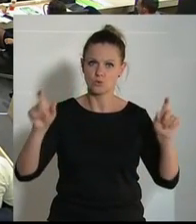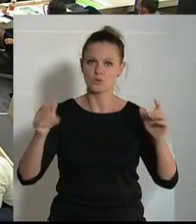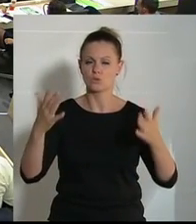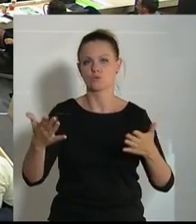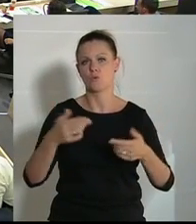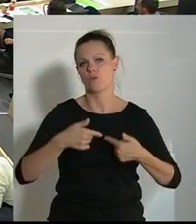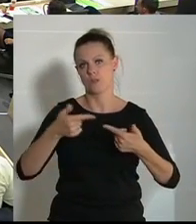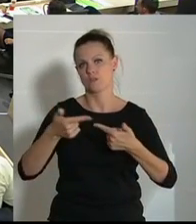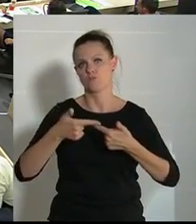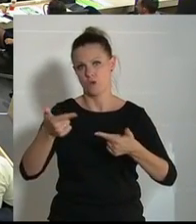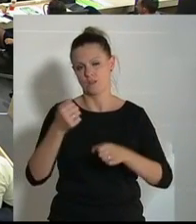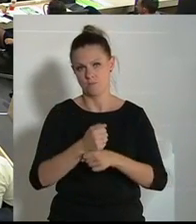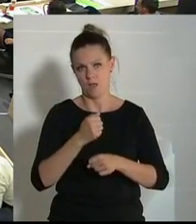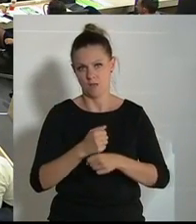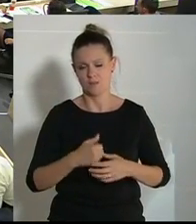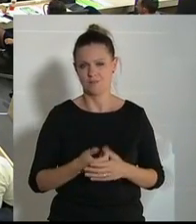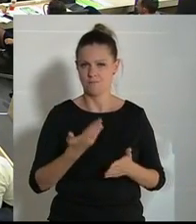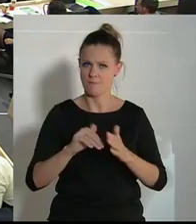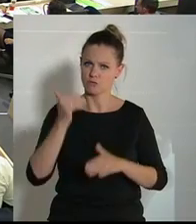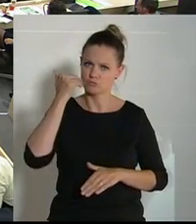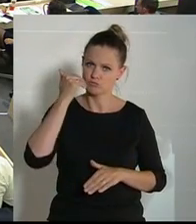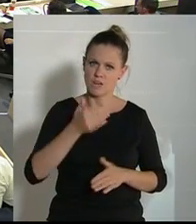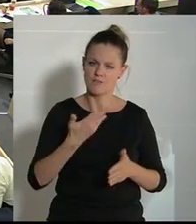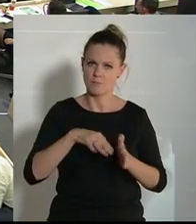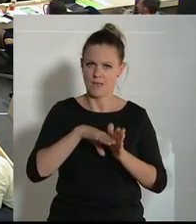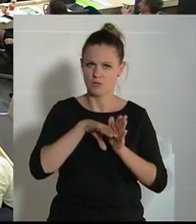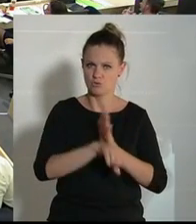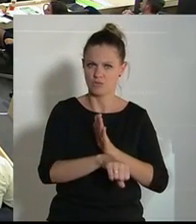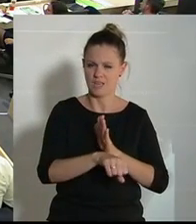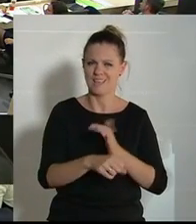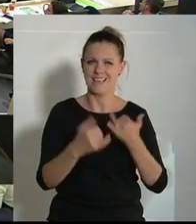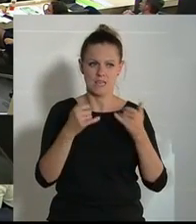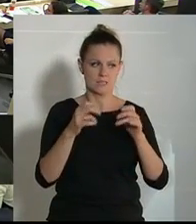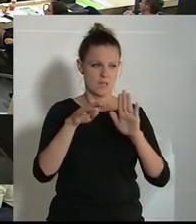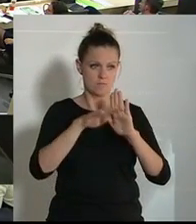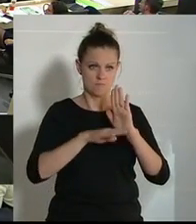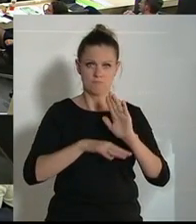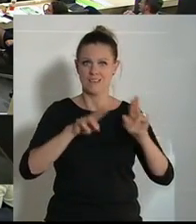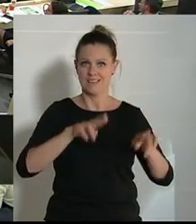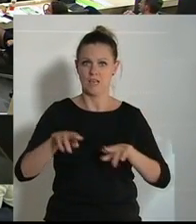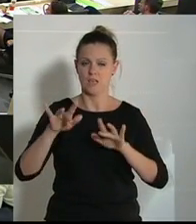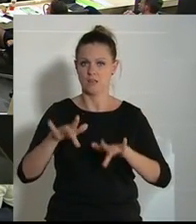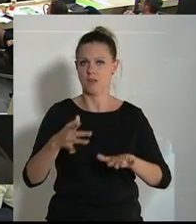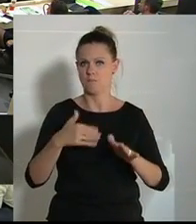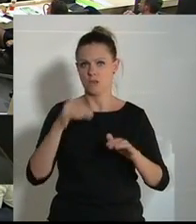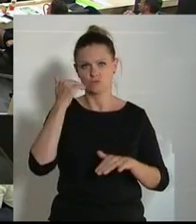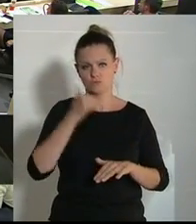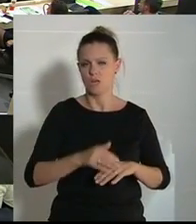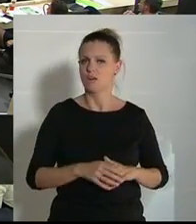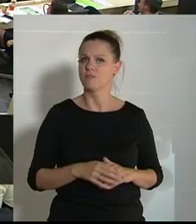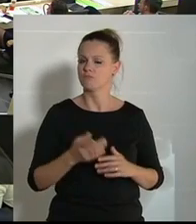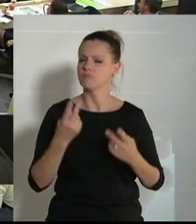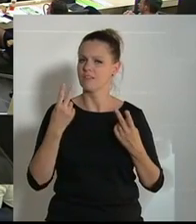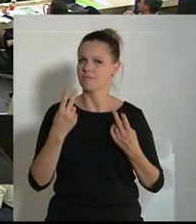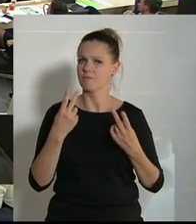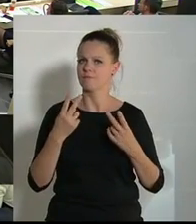Transport durchführen wollen. Das ist eine Verschärfung im Rahmen des bestehenden Rechts und ich glaube, ein wichtiger Schritt